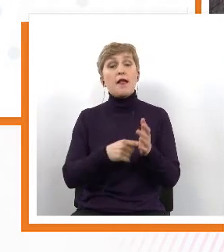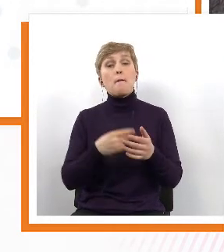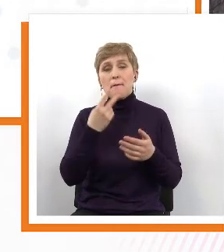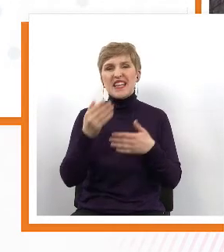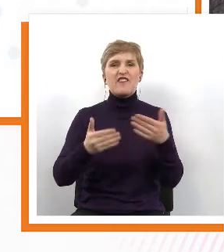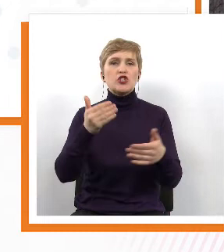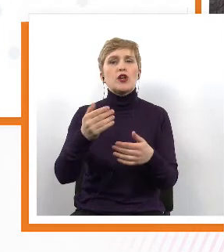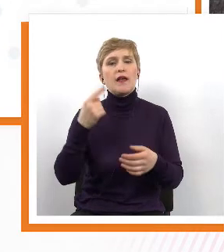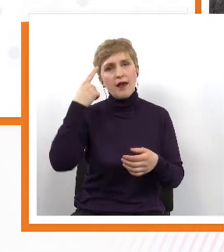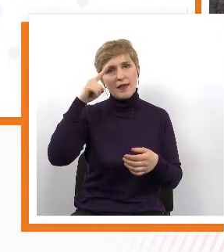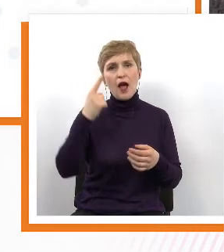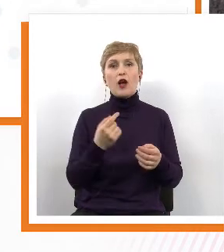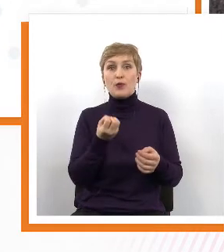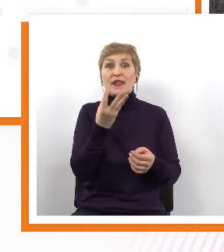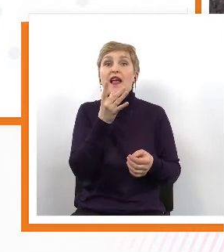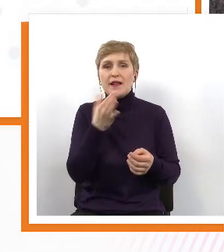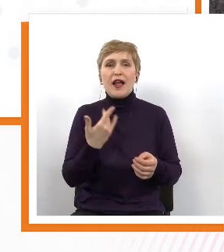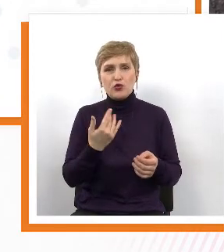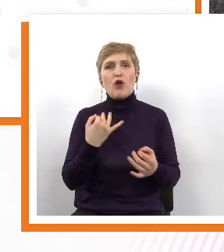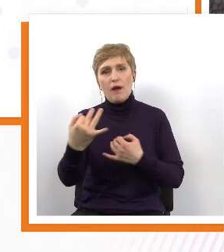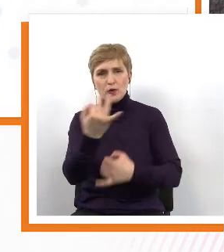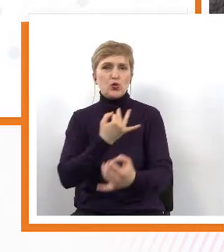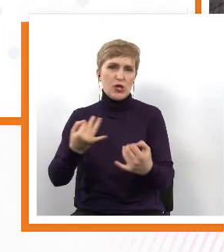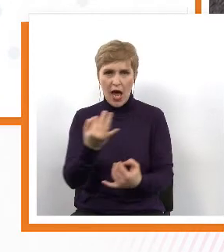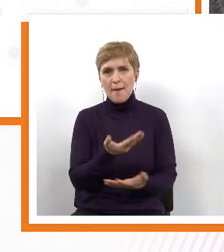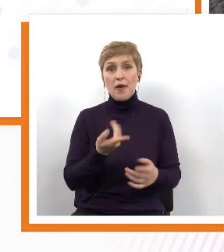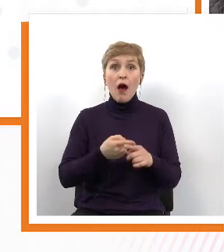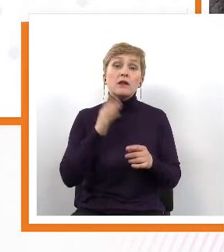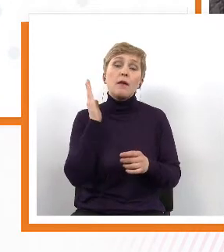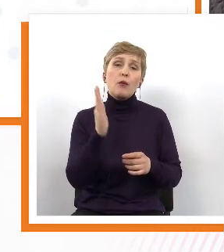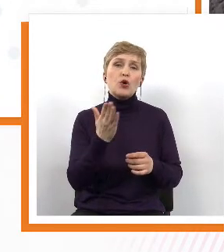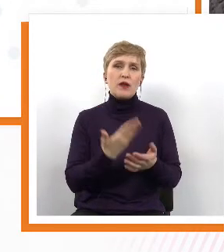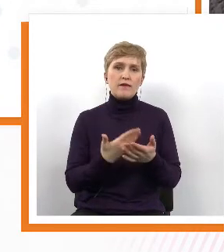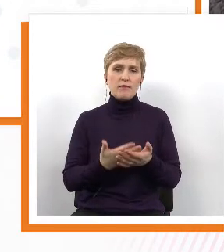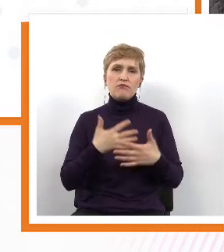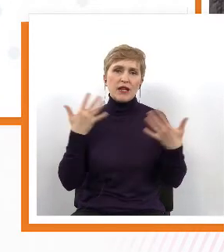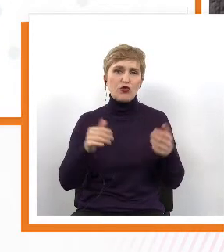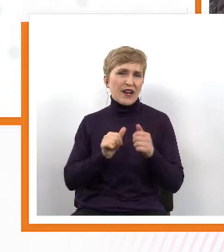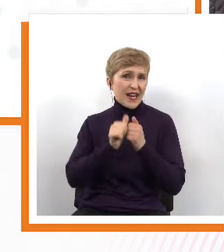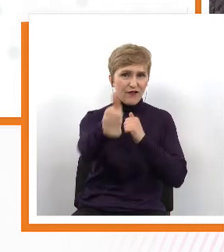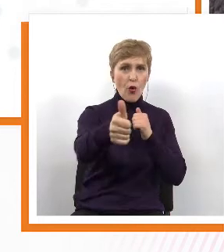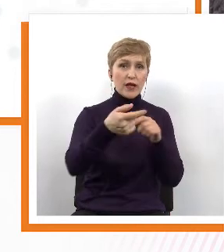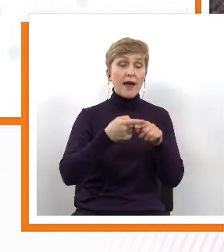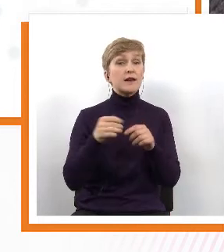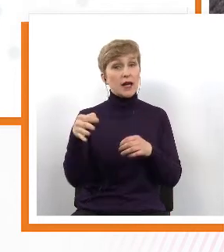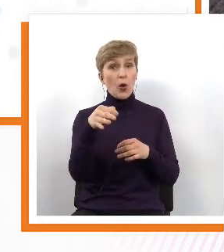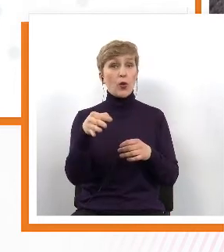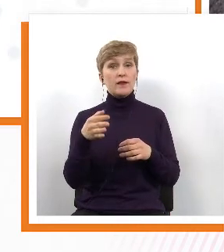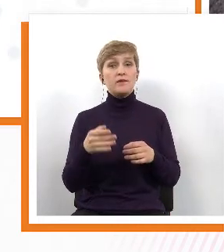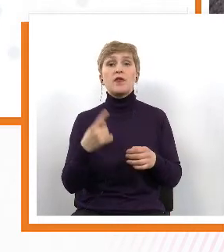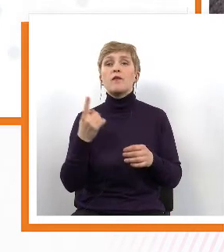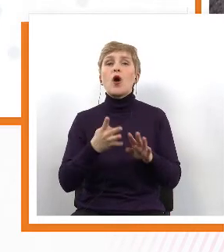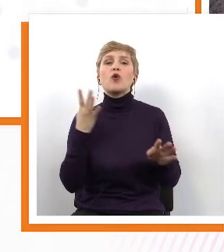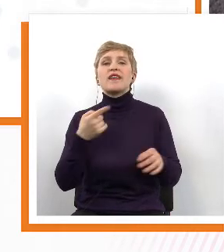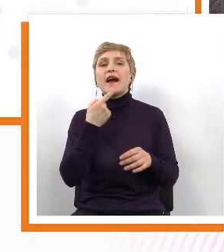уже 15 лет, собственно, речь идет, это будет, так сказать, наверное, большой рывок для этих регионов. Еще раз, в первую очередь, я